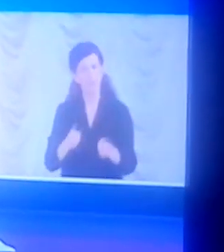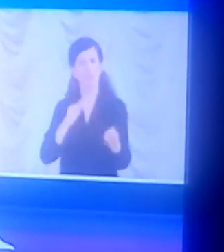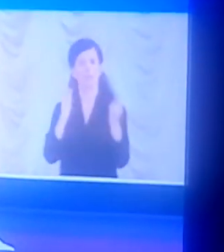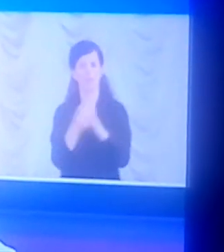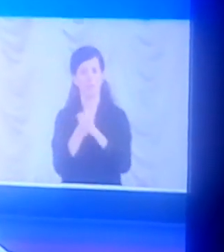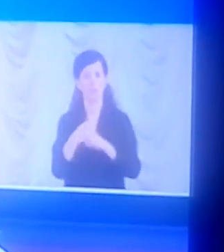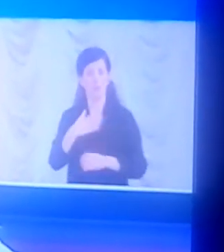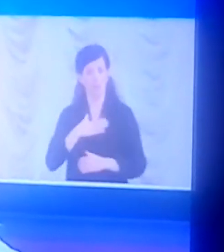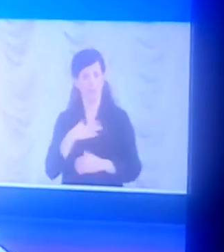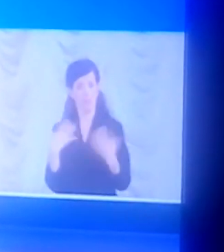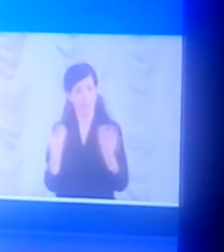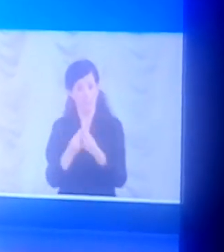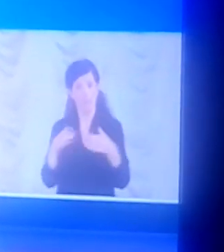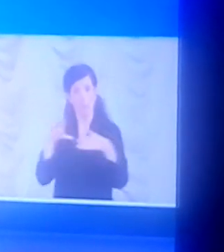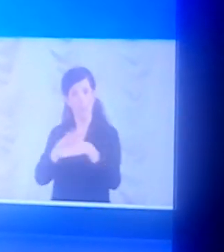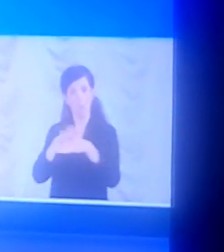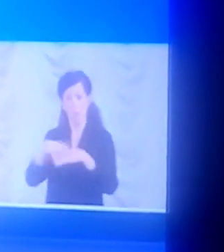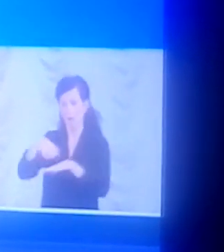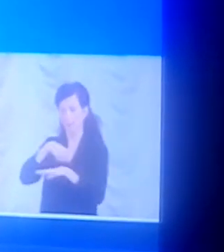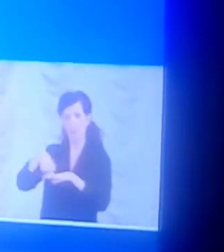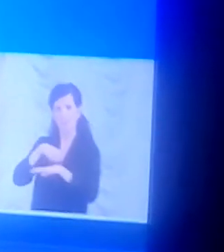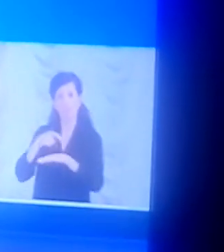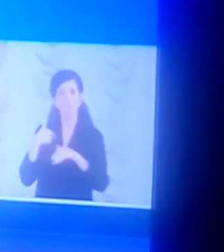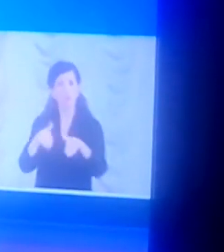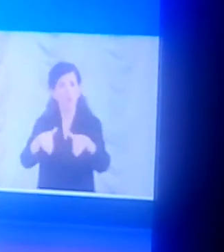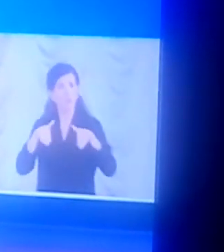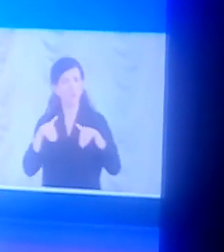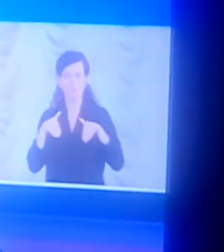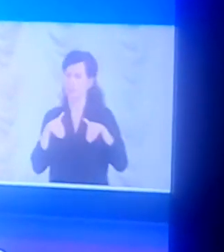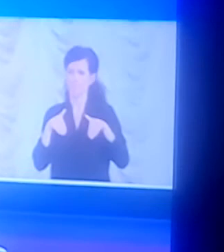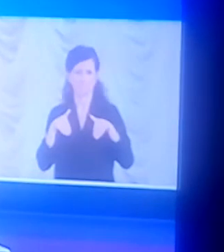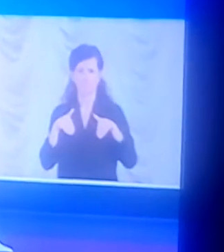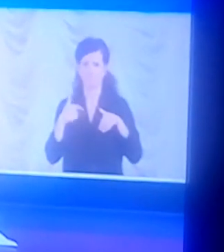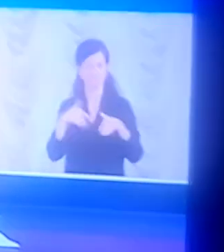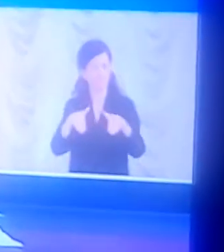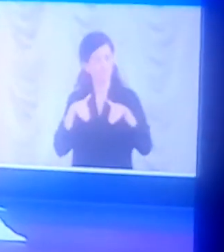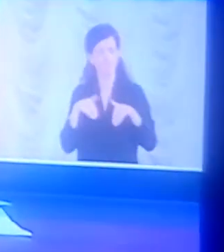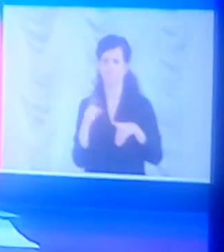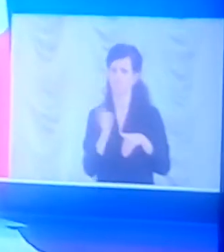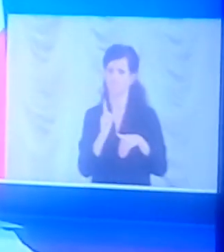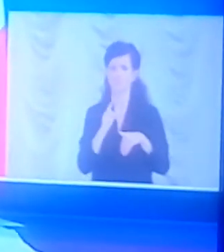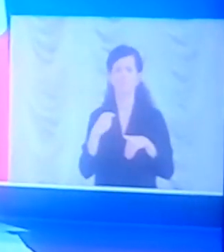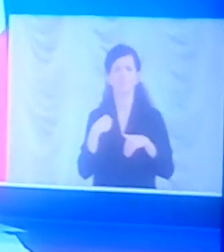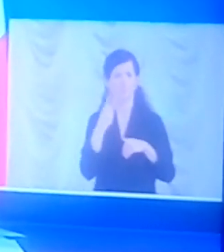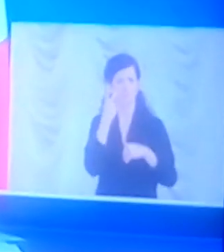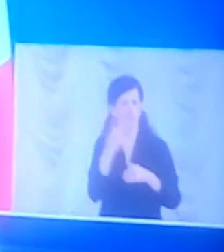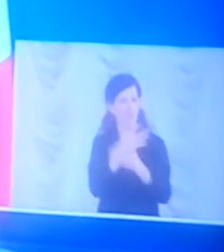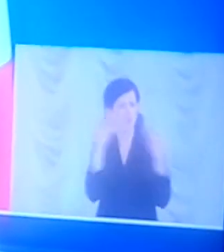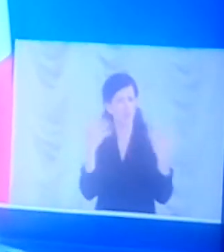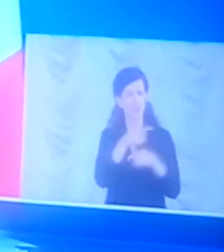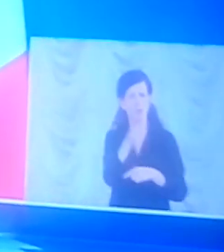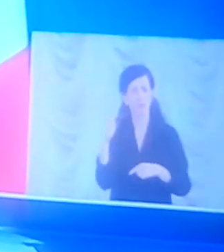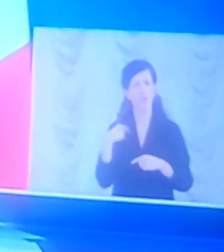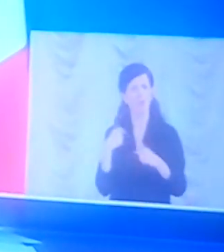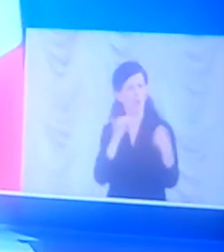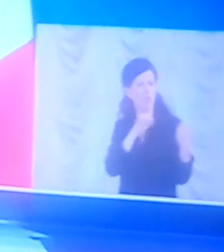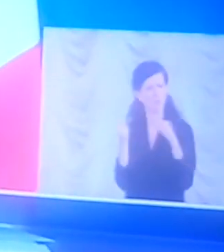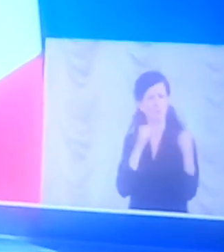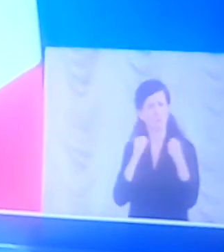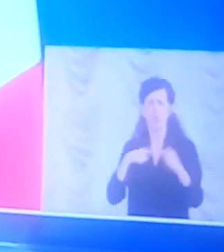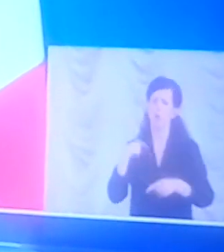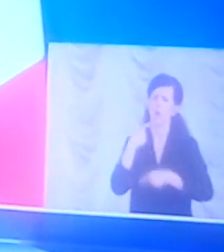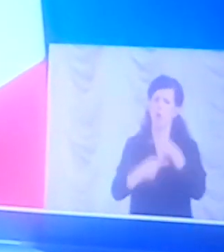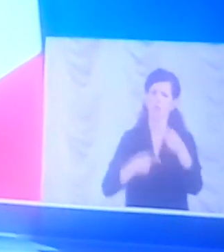dei ministri, noi non ci tiriamo indietro, non ci tireremo indietro. Avete visto, ci battiamo, ci siamo già battuti e continueremo